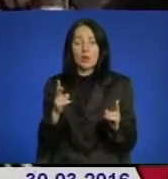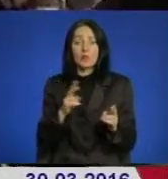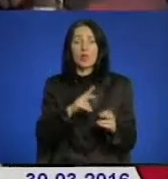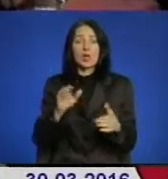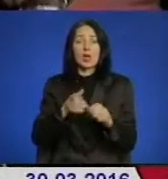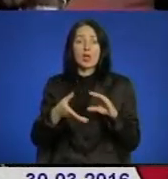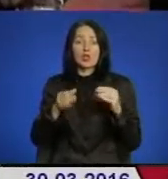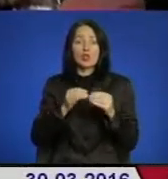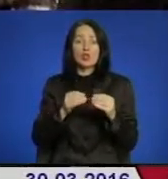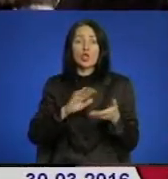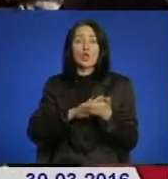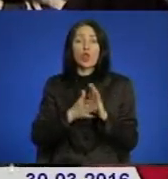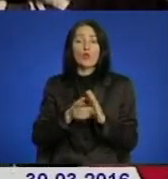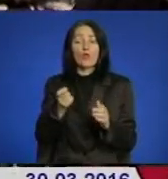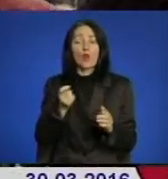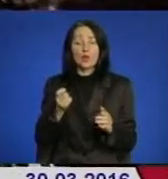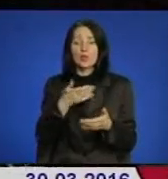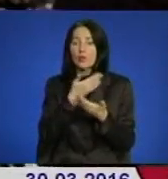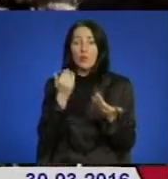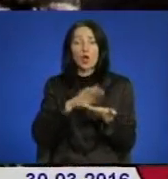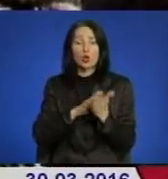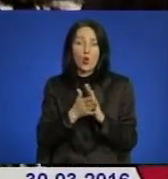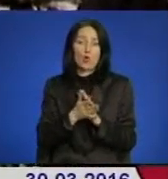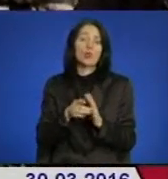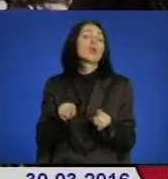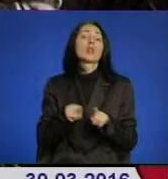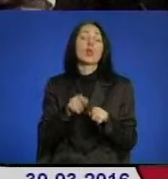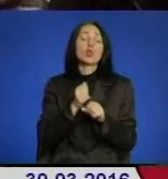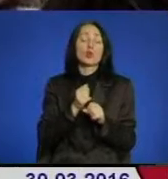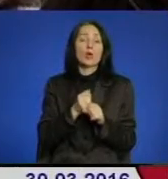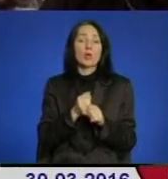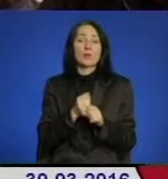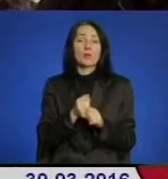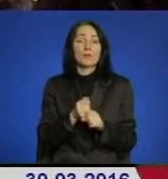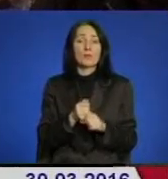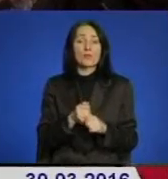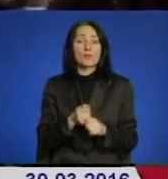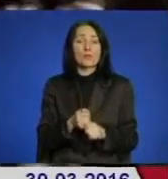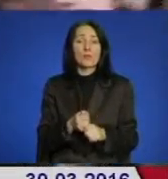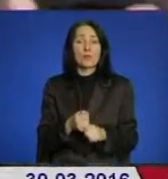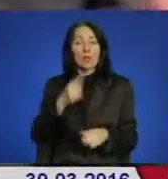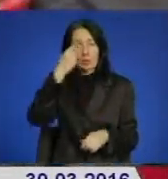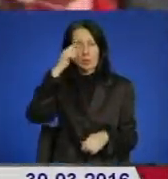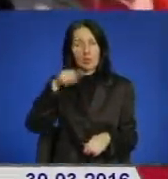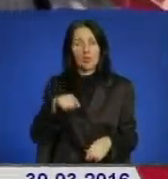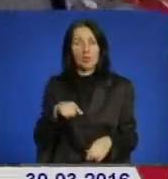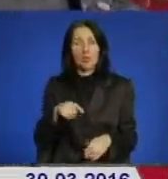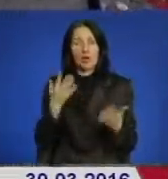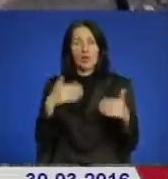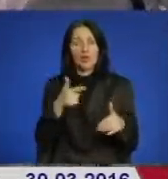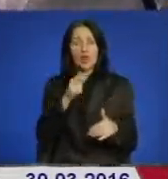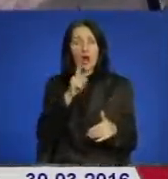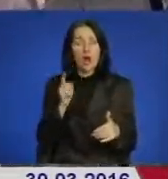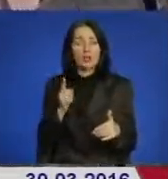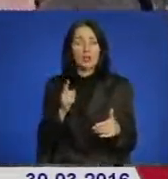договору там в касах. І зато нема договору, і вони того зробили. Ну. Я вибачаюся. Знаєте, вже газ не